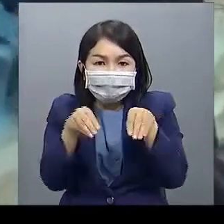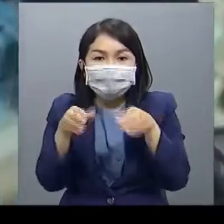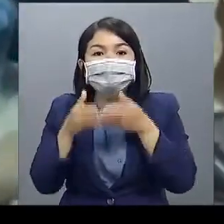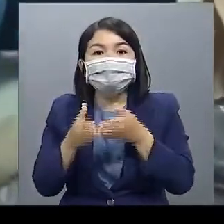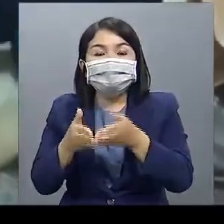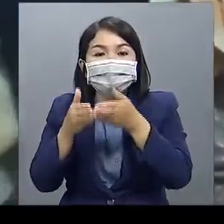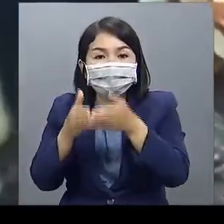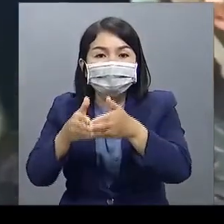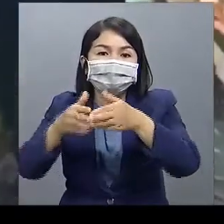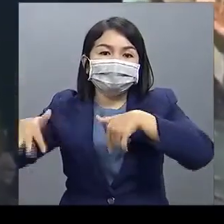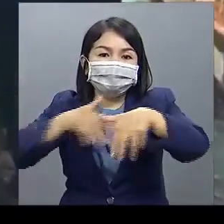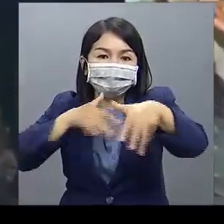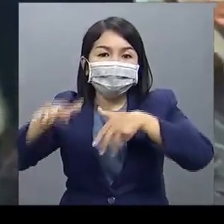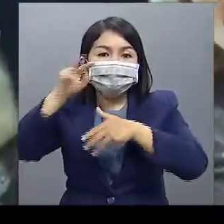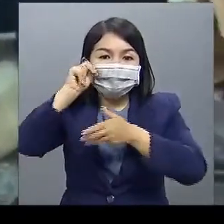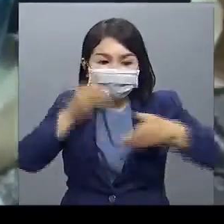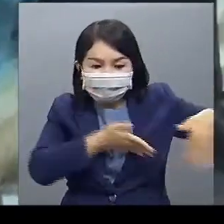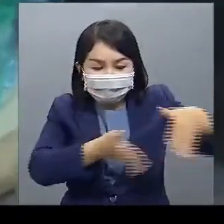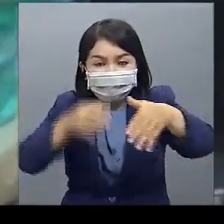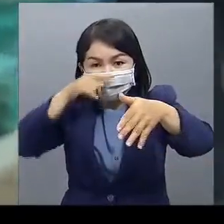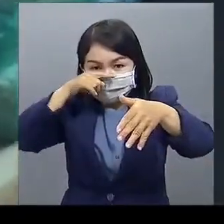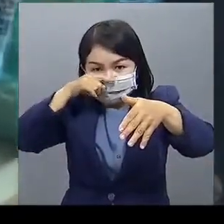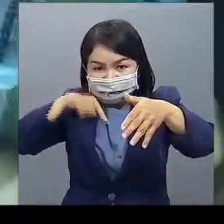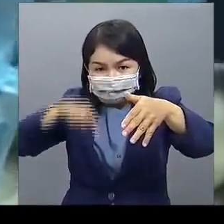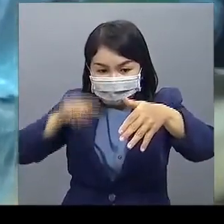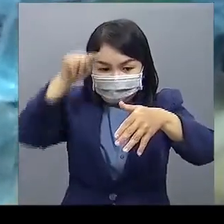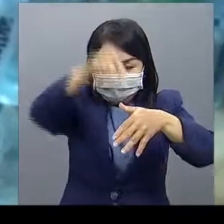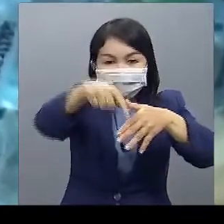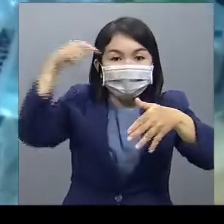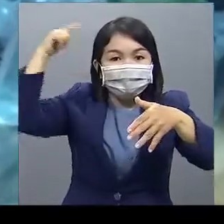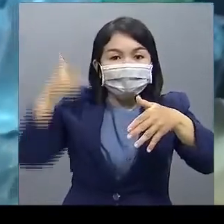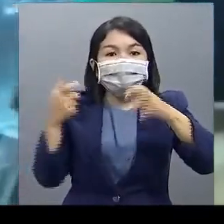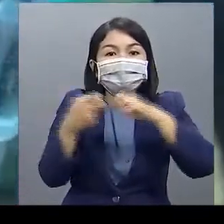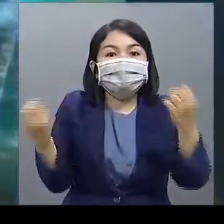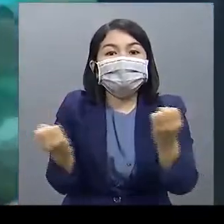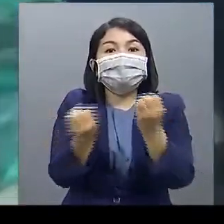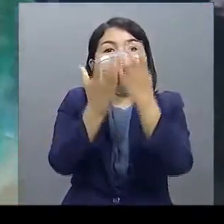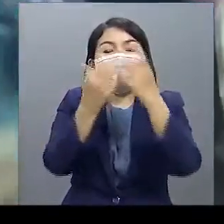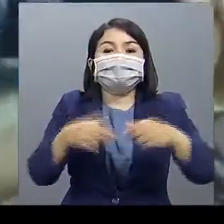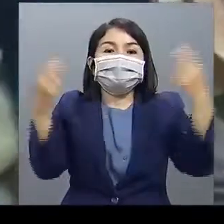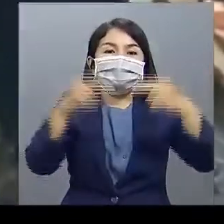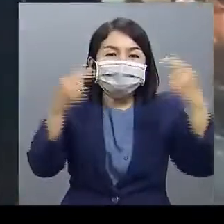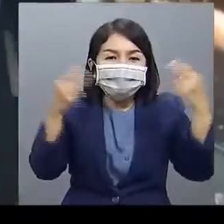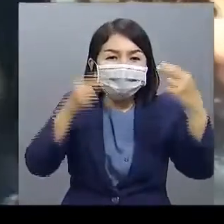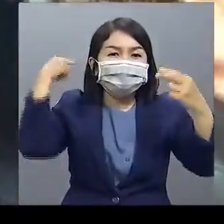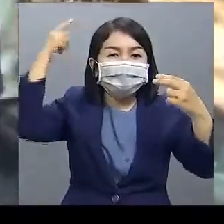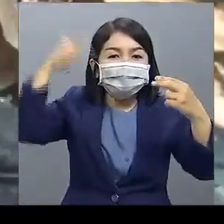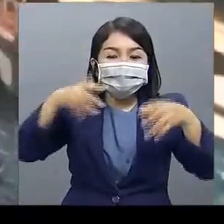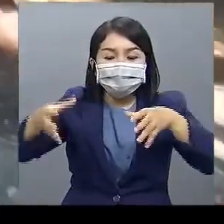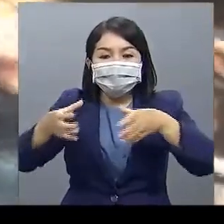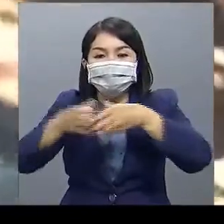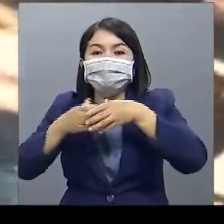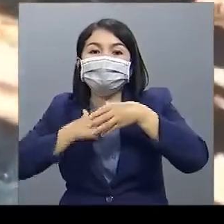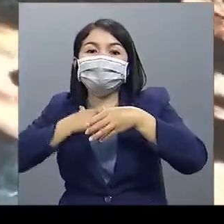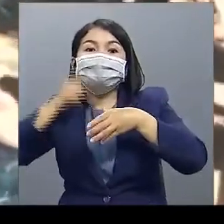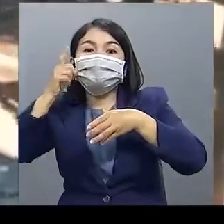แม่น้ำสารวินนะครับที่ได้รับผลกระทบจากเหตุการณ์สู้รบในครั้งนี้ส่วนผู้อพยพชาวกะเหรี่ยงที่ลี้ภัยสู้รบเข้ามา